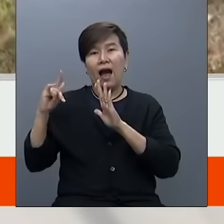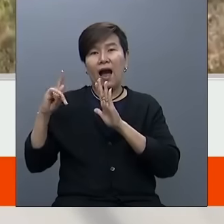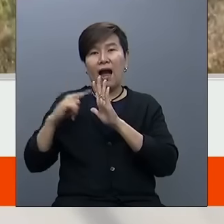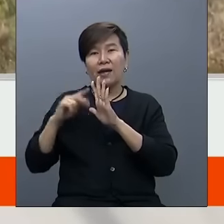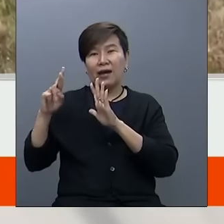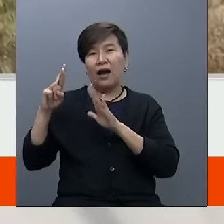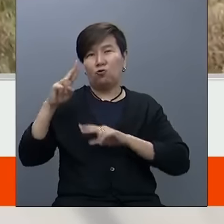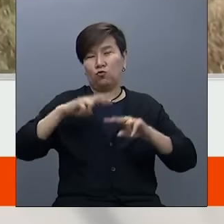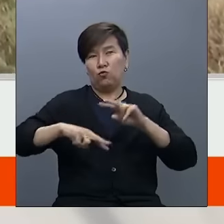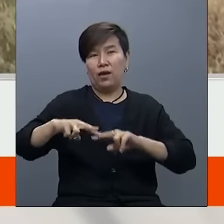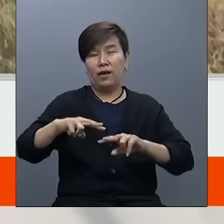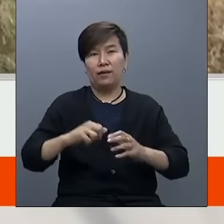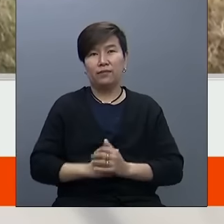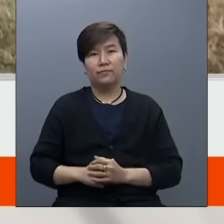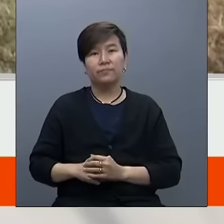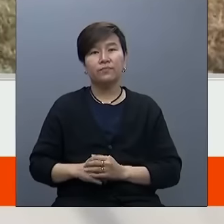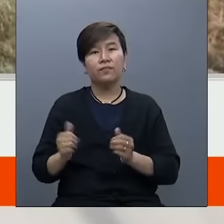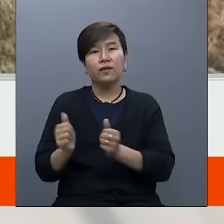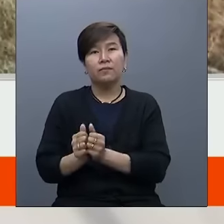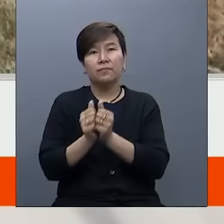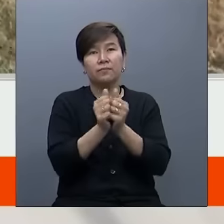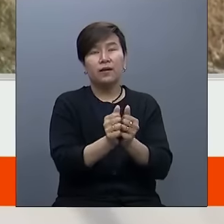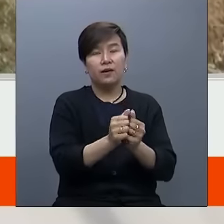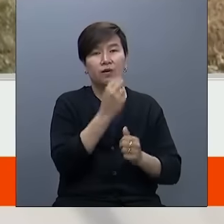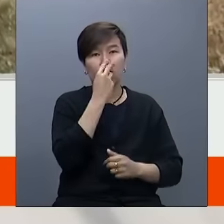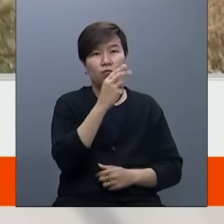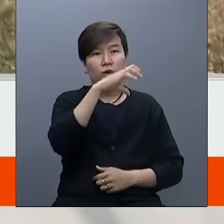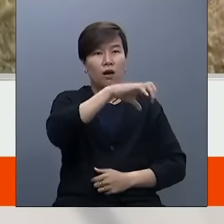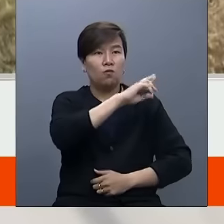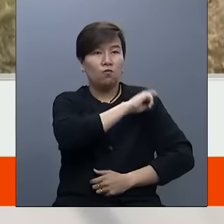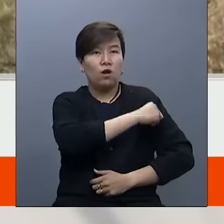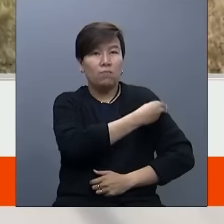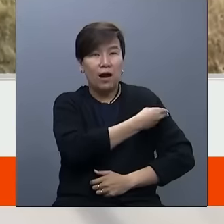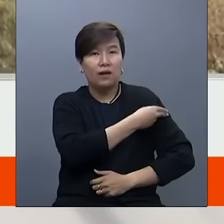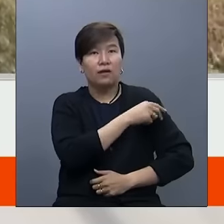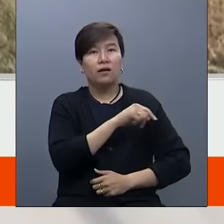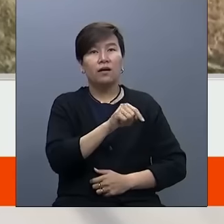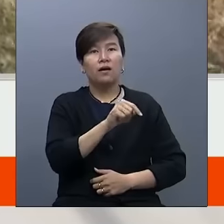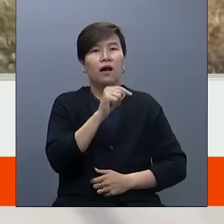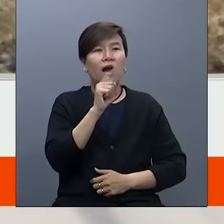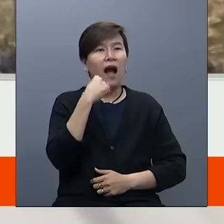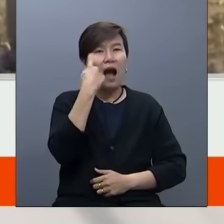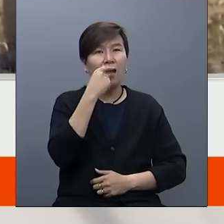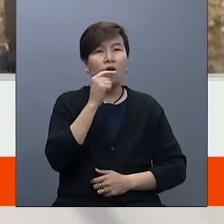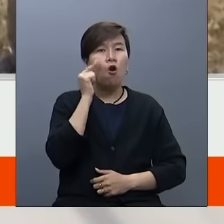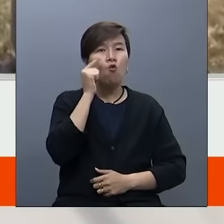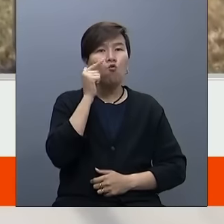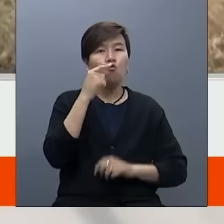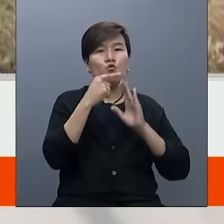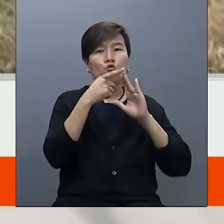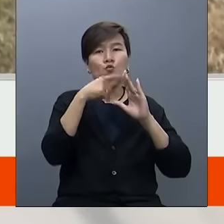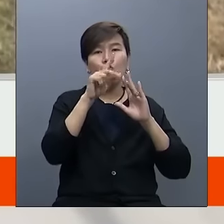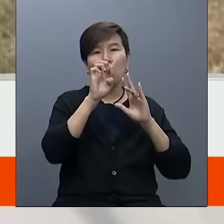ราเนี่ยก็จูงมือ DSI ไปสอบลุงเปี๊ยกมาแล้วครับที่โรงพยาบาลคัจยลักษณ์ ค่ะ ซึ่งลุงเปี๊ยกตอนนี้อาการดีหมดเลยครับคุณหมอบ